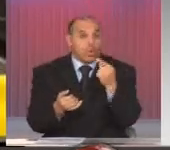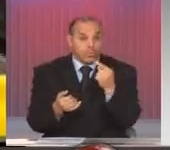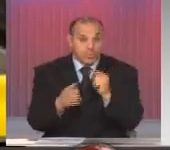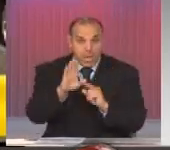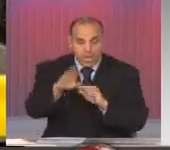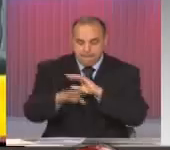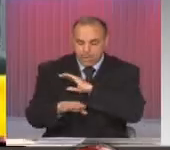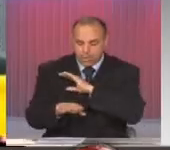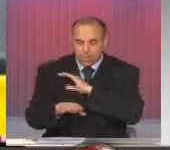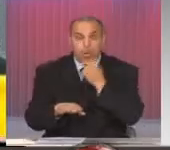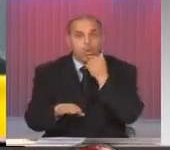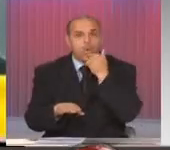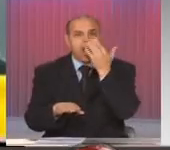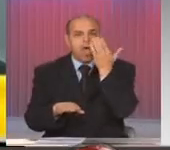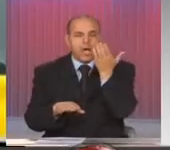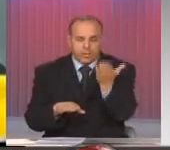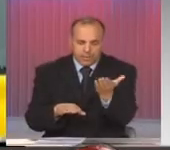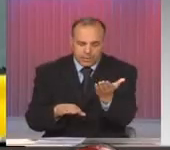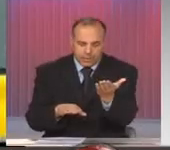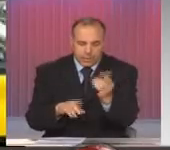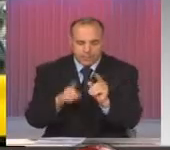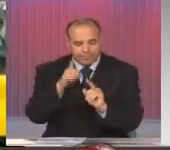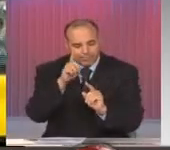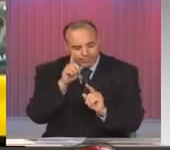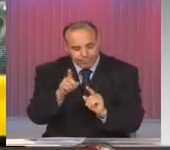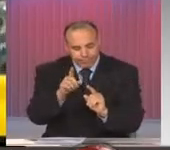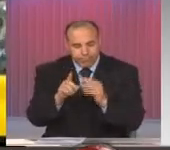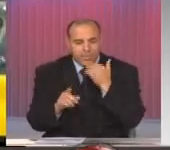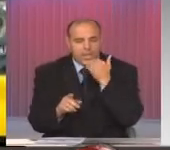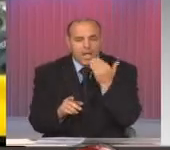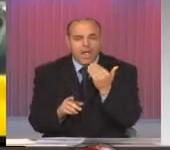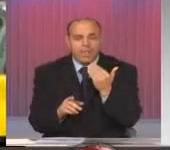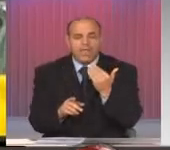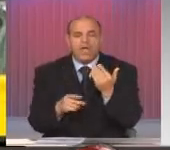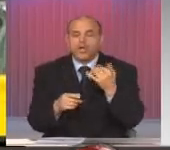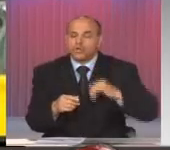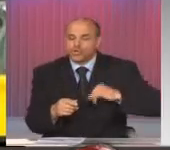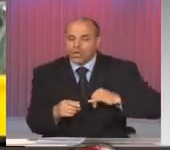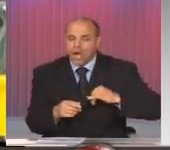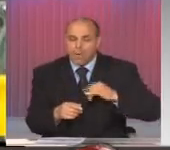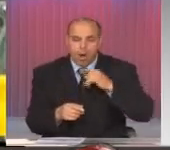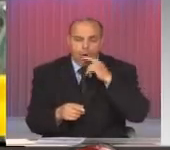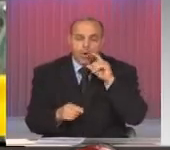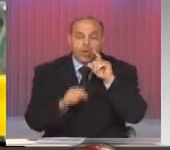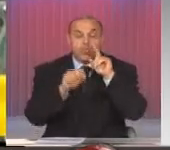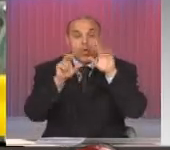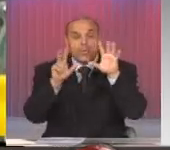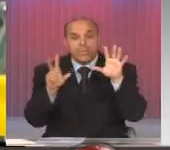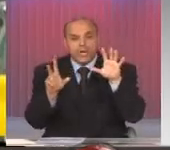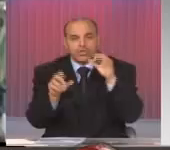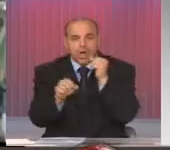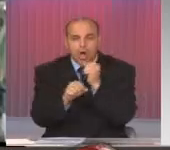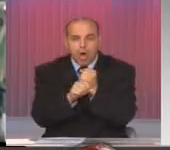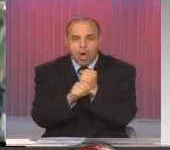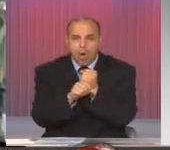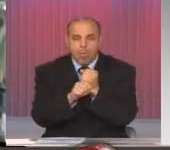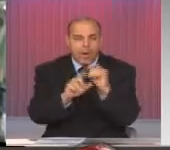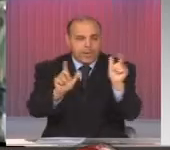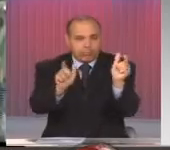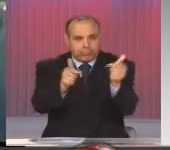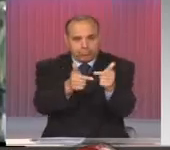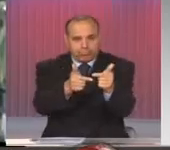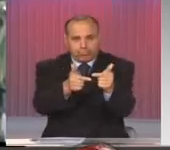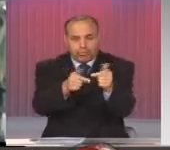قال مسؤول بمكتب ممثل الإدعاء في باريس اليوم أن شابا عمره 18 عاما تسعى الشرطة للقبض عليه